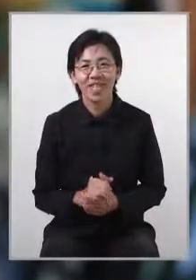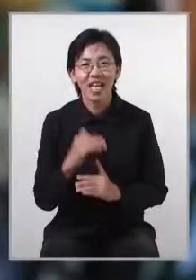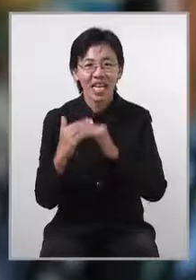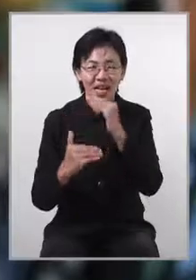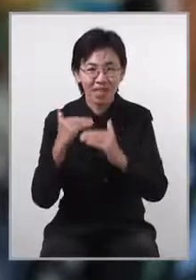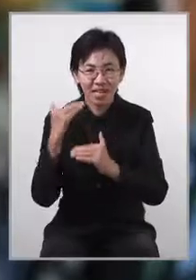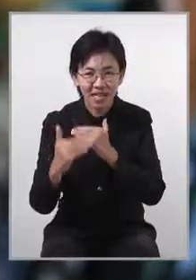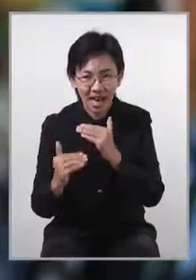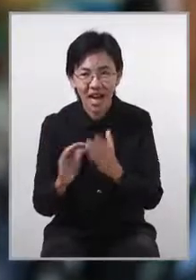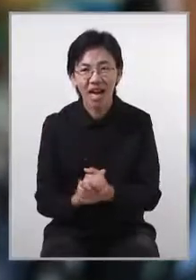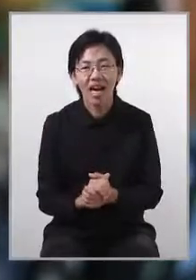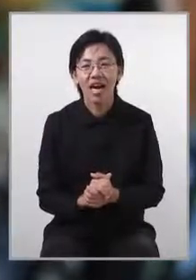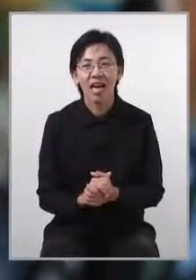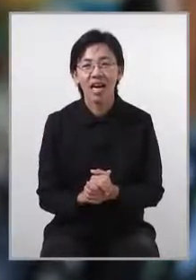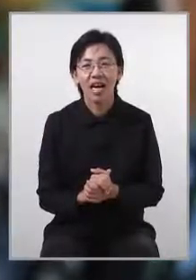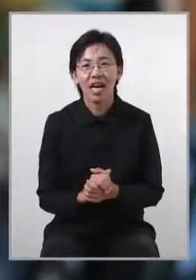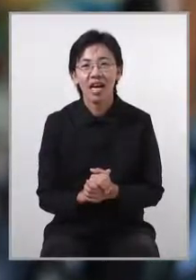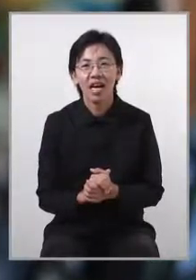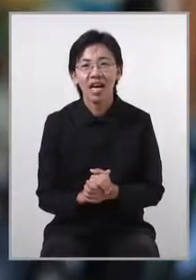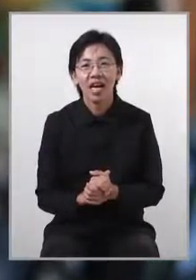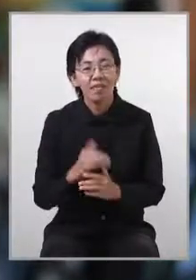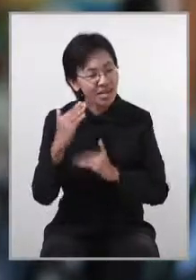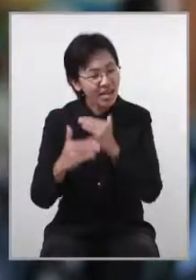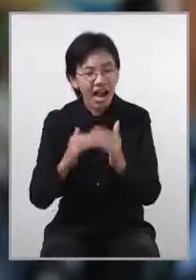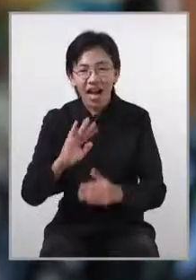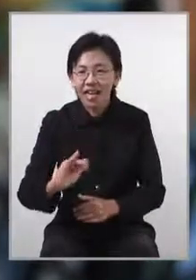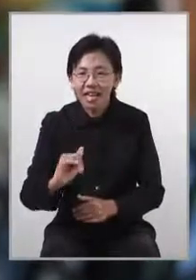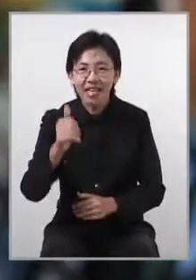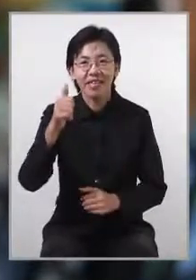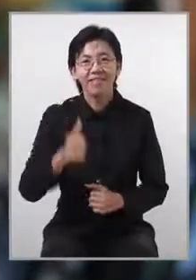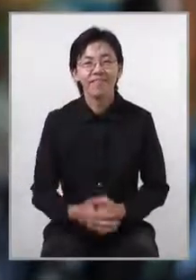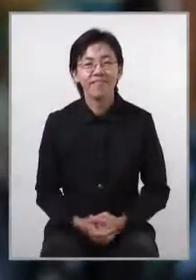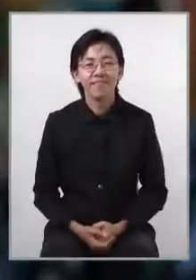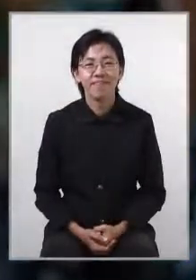าบุคลิกร่างกายดีขึ้นค่ะ